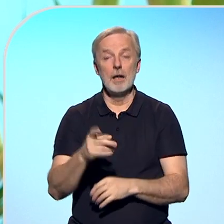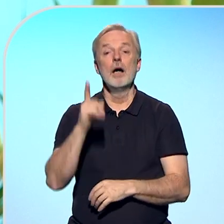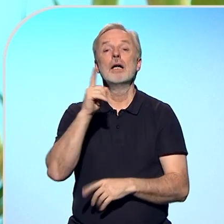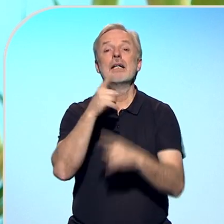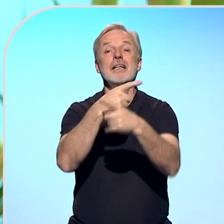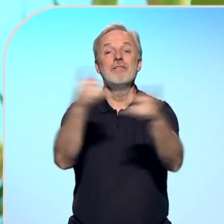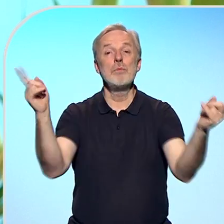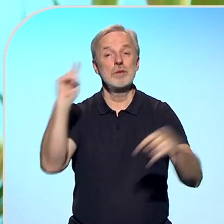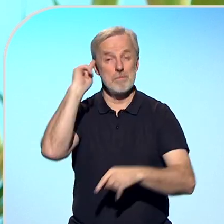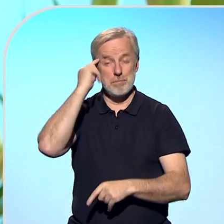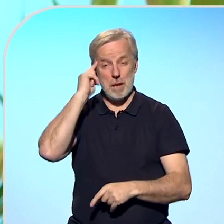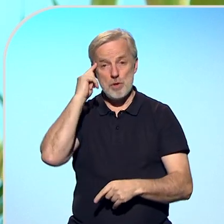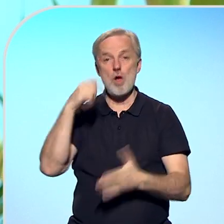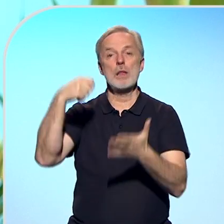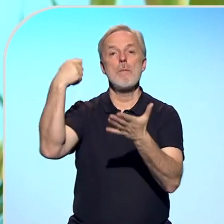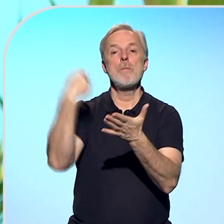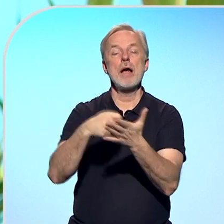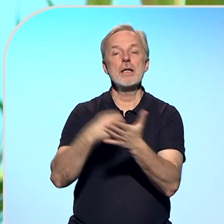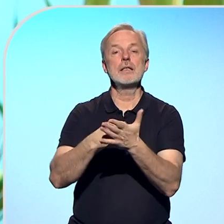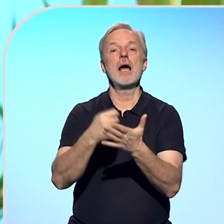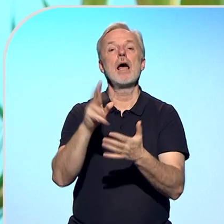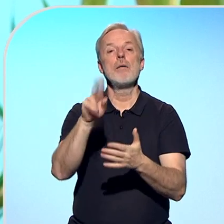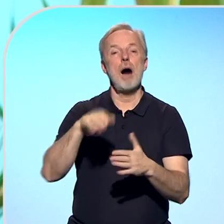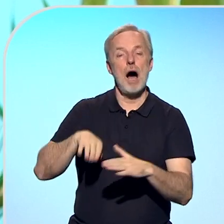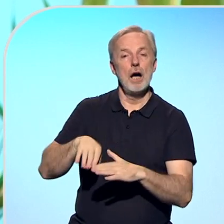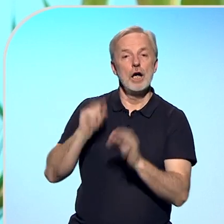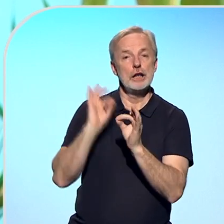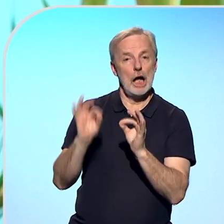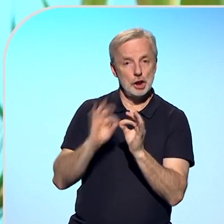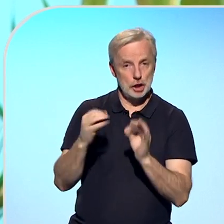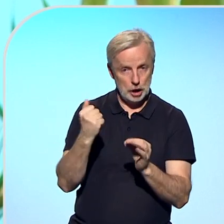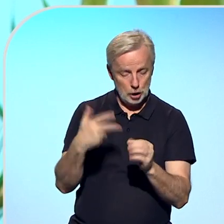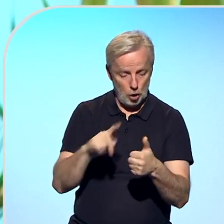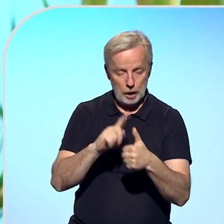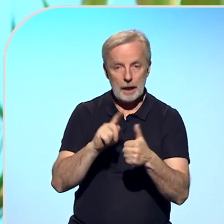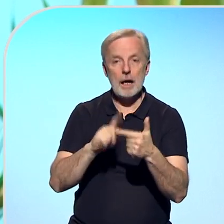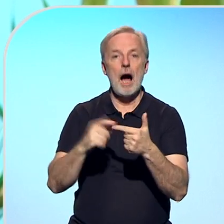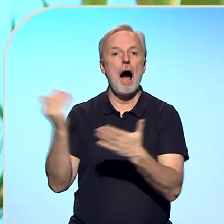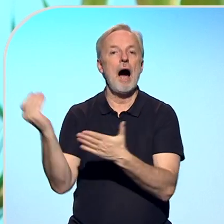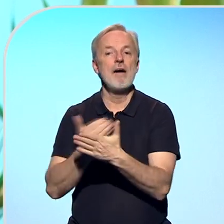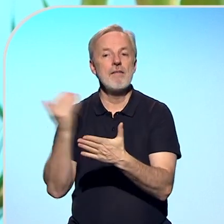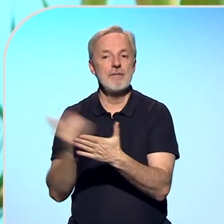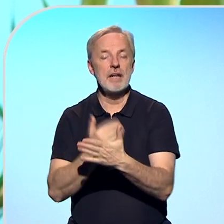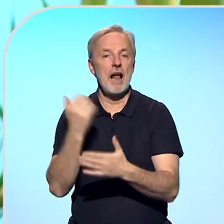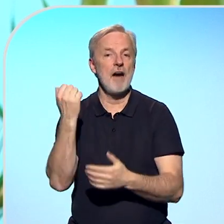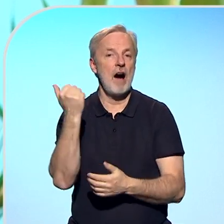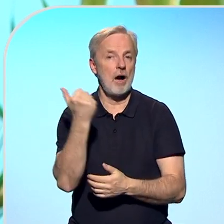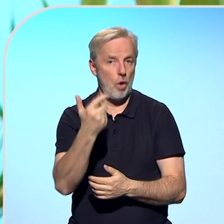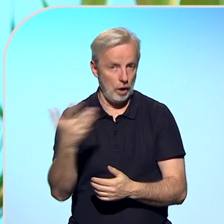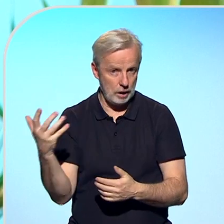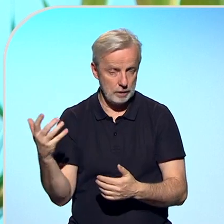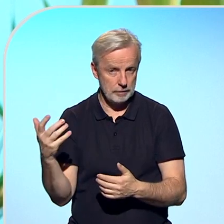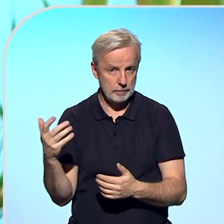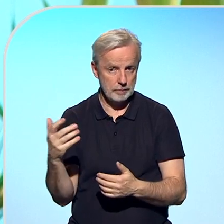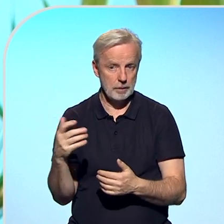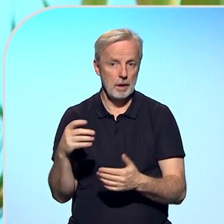zvážit ty svoje finančné schopnosti, pozrieť se na tou optikou toho, či ta hypotéka nebude až príliš veľká záťaž pre rodinu, hlavne s